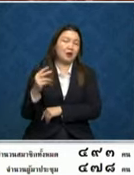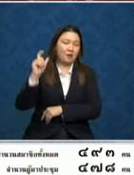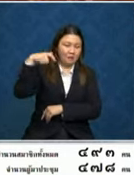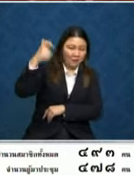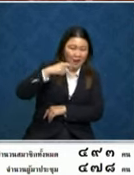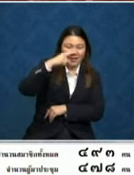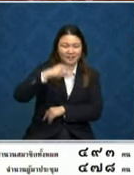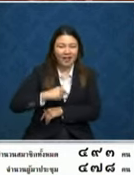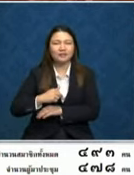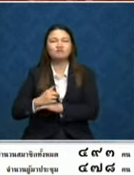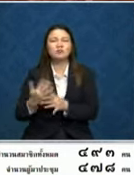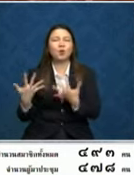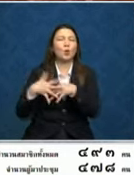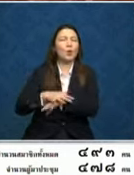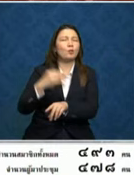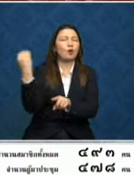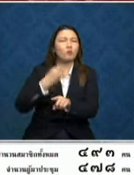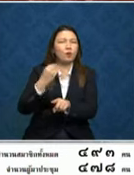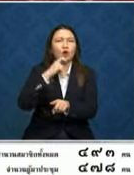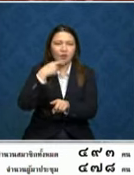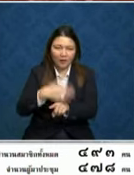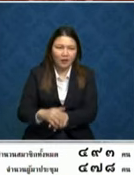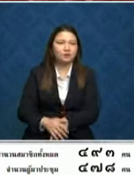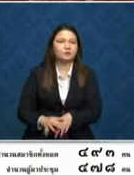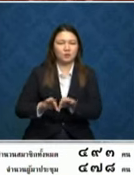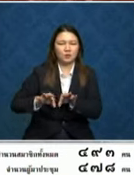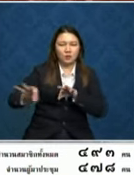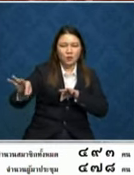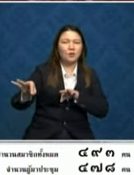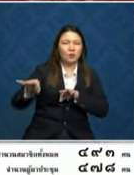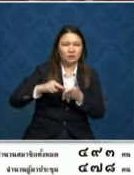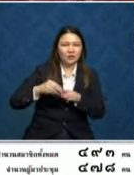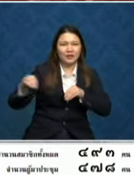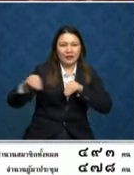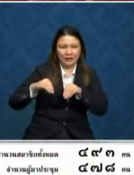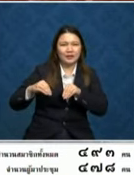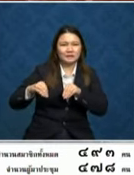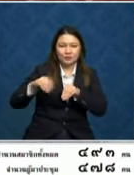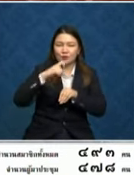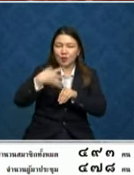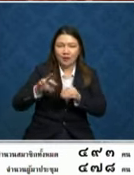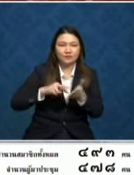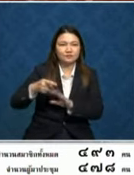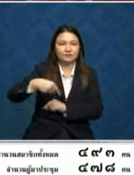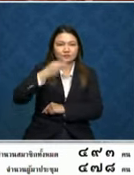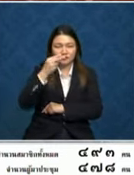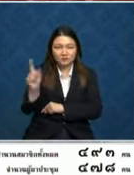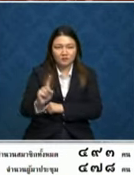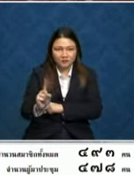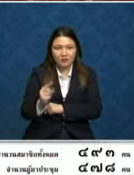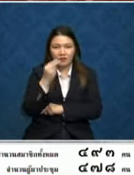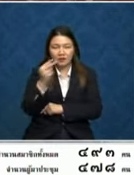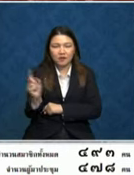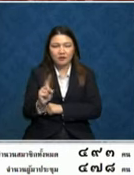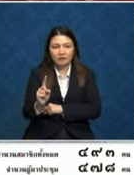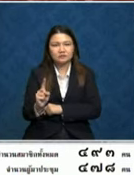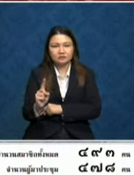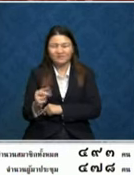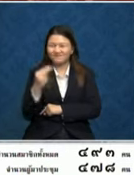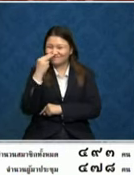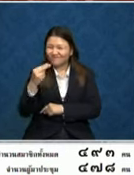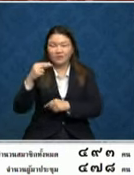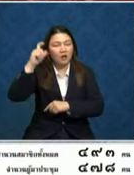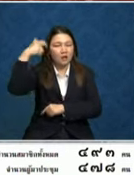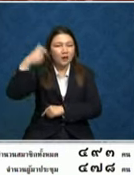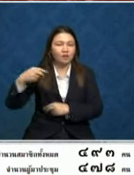ราแชร์พรมแดนร่วมกันค่ะกว่า 2,400 กิโลเมตรแล้ววันนี้ค่ะเราเห็นแล้วนะคะว่าวิกฤตการเมืองที่เกิดขึ้นในประเทศเมียนมา